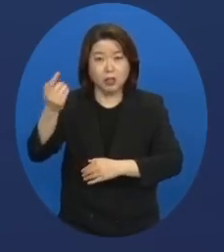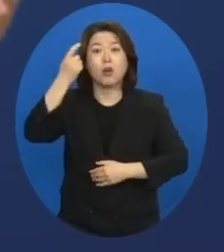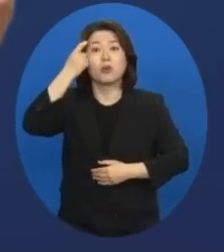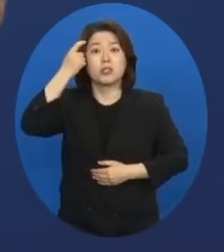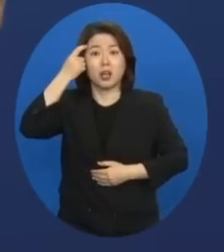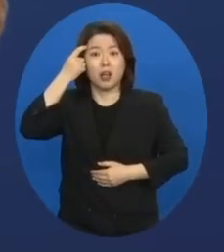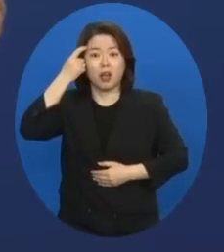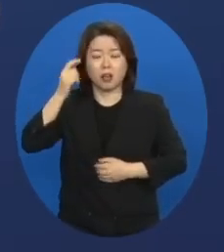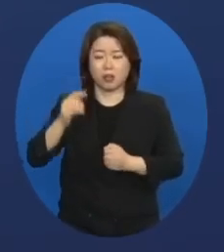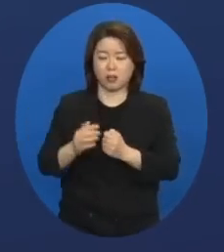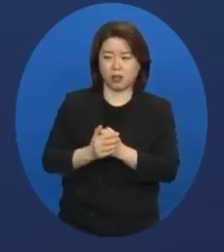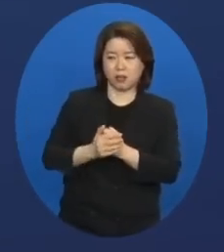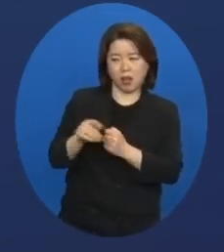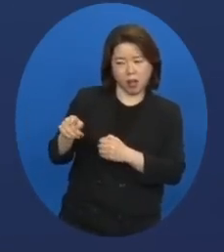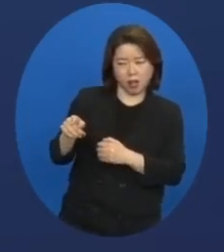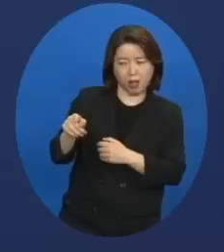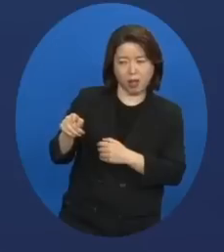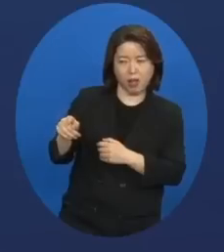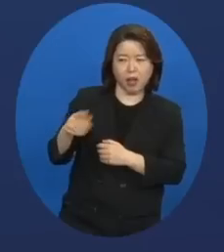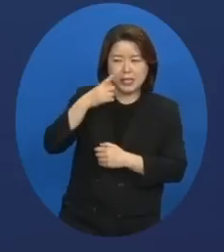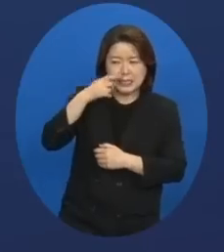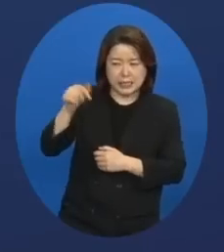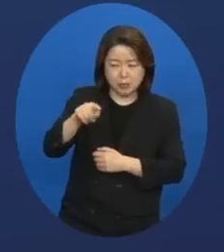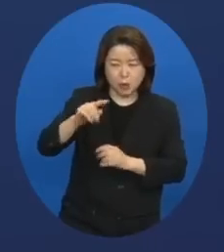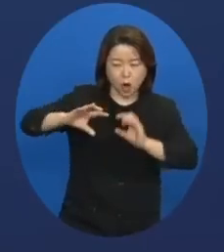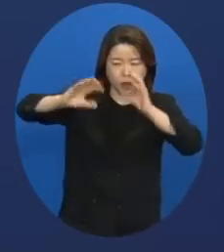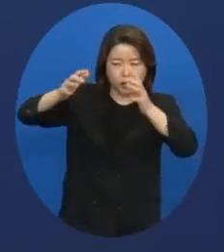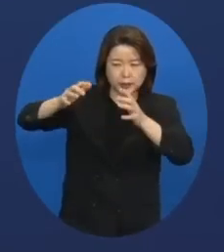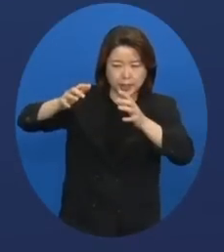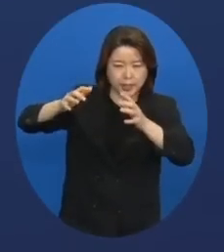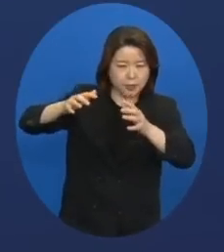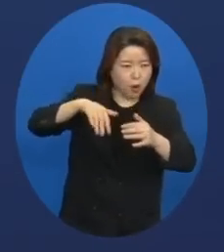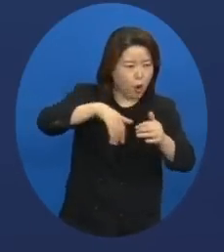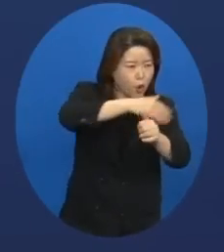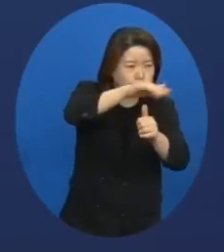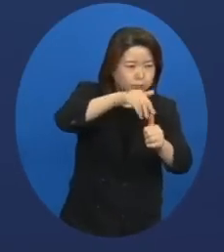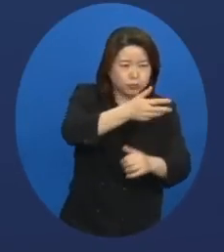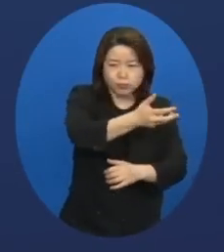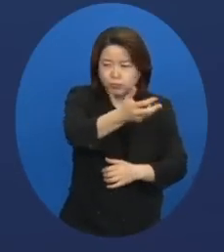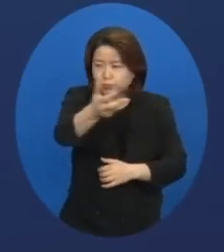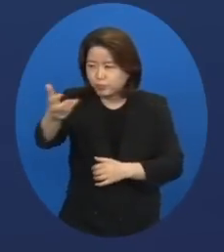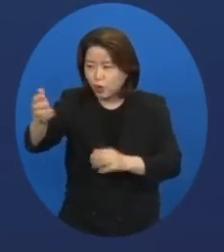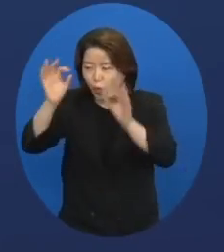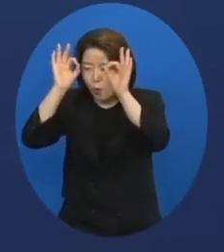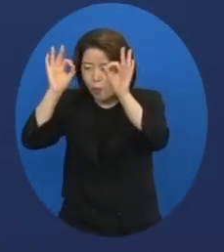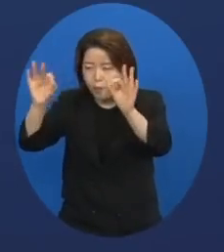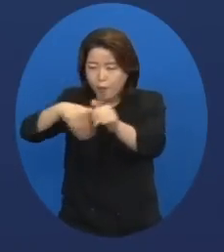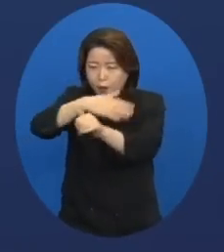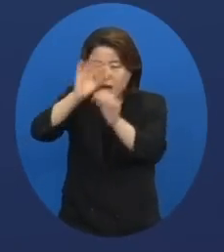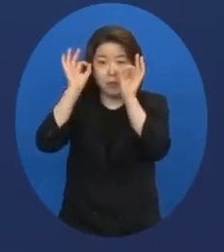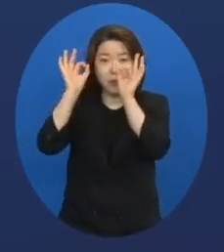세계 정세를 보고 그들의 판단력으로 당시 상황을 보니